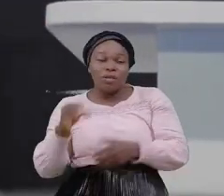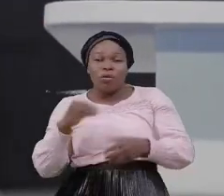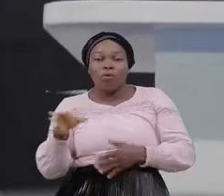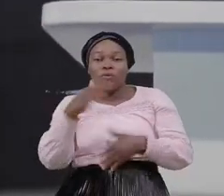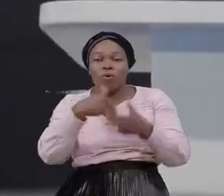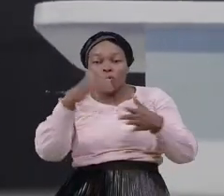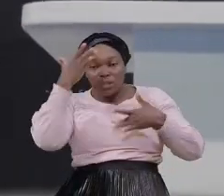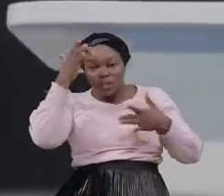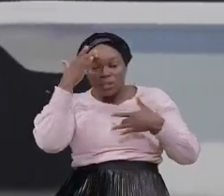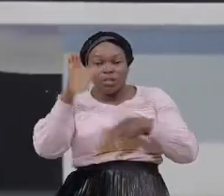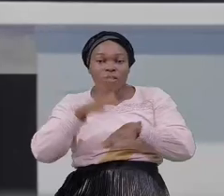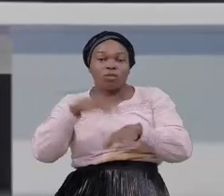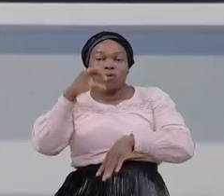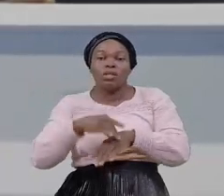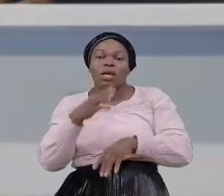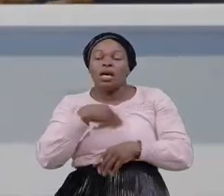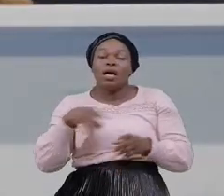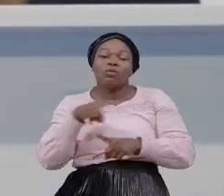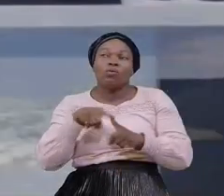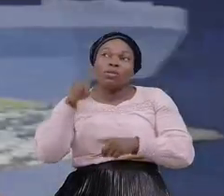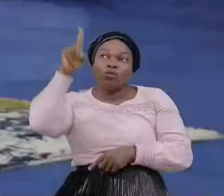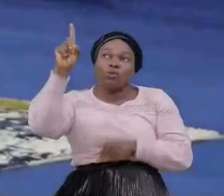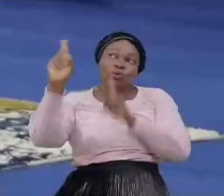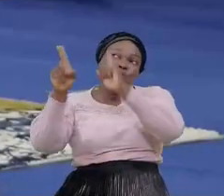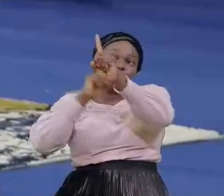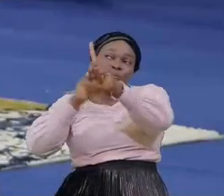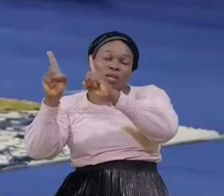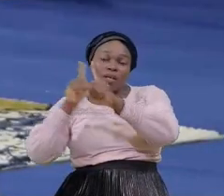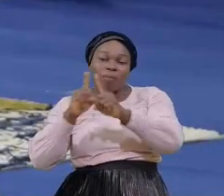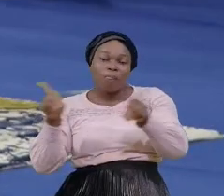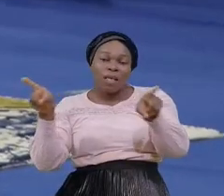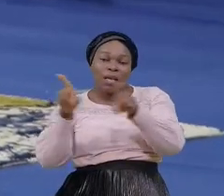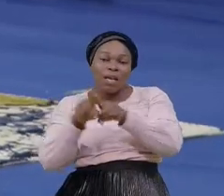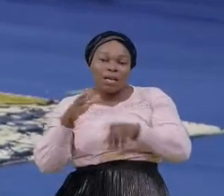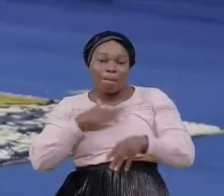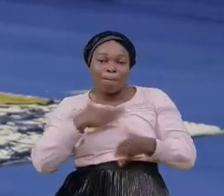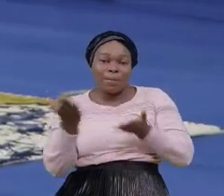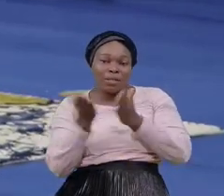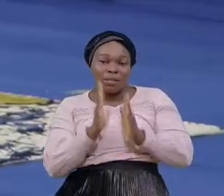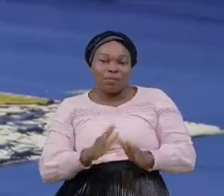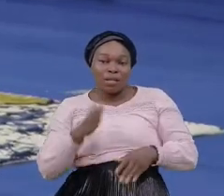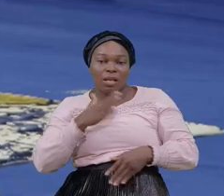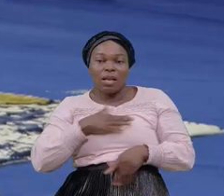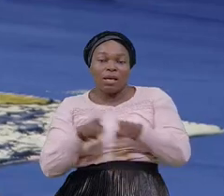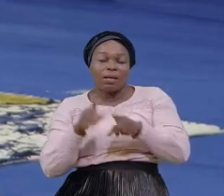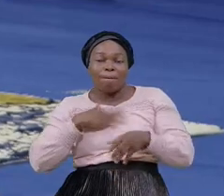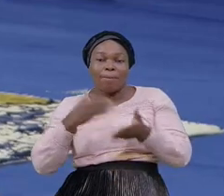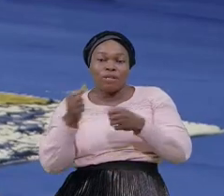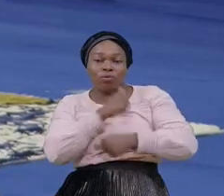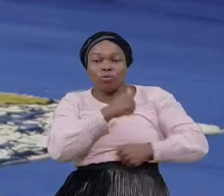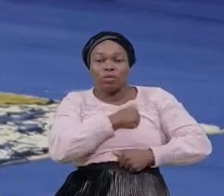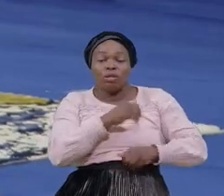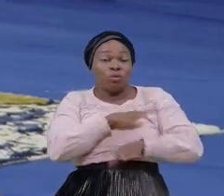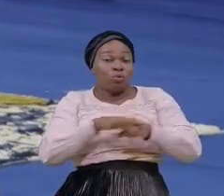maladies de la terre. Et lorsque toi tu parles, comme mon serviteur, comme mes soldats, n'argumente